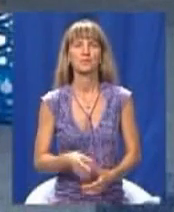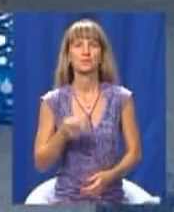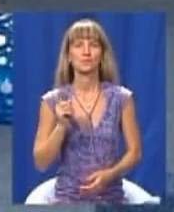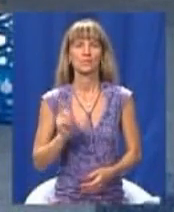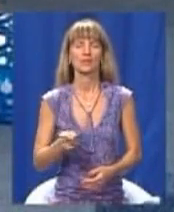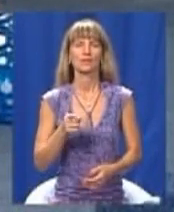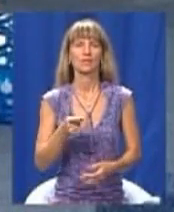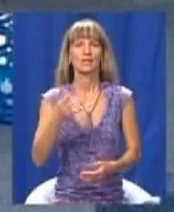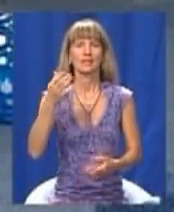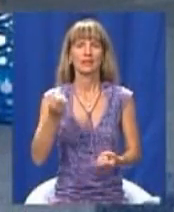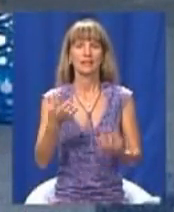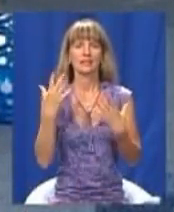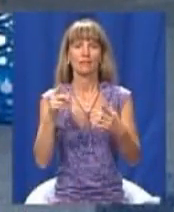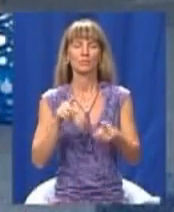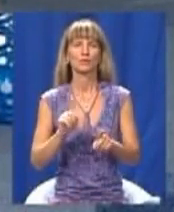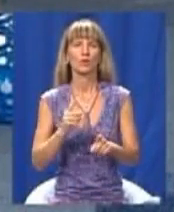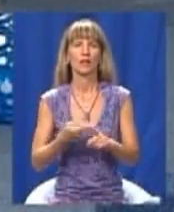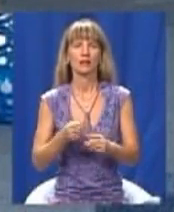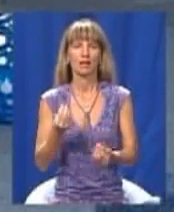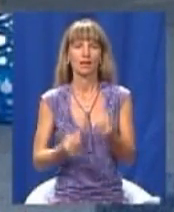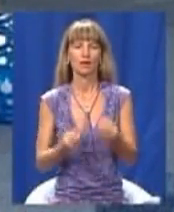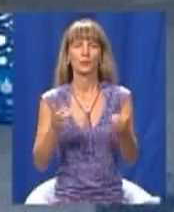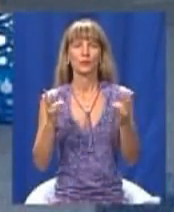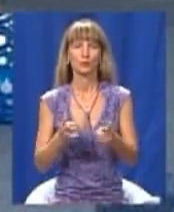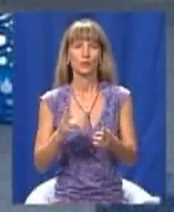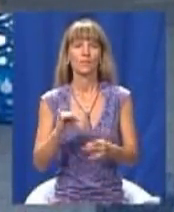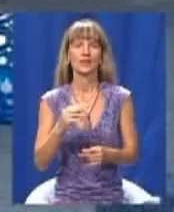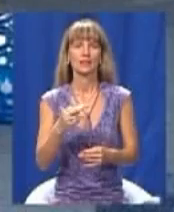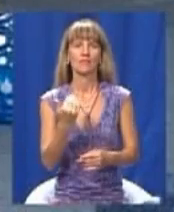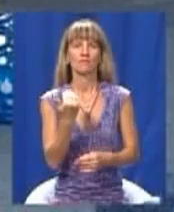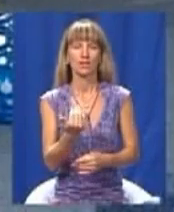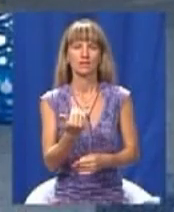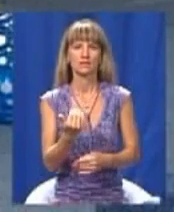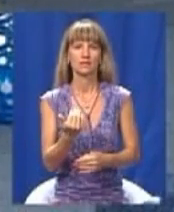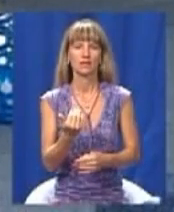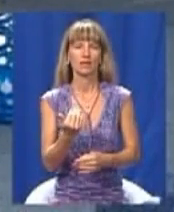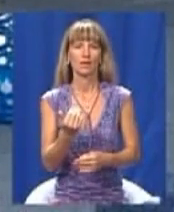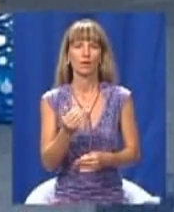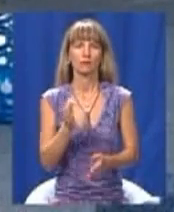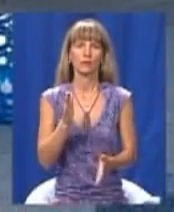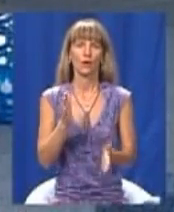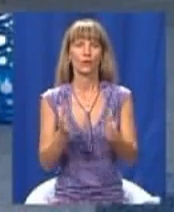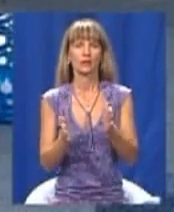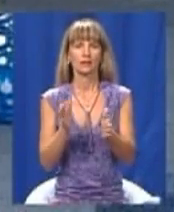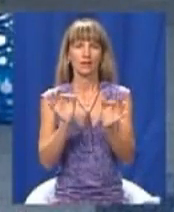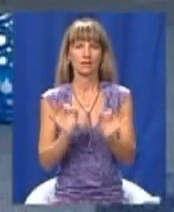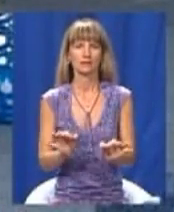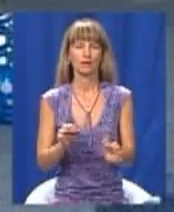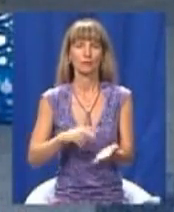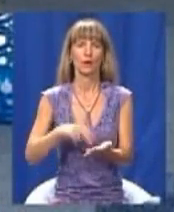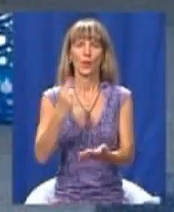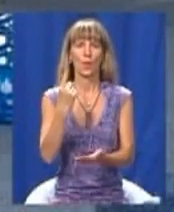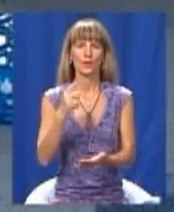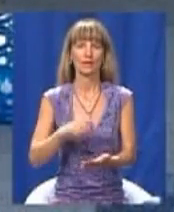насправді вони яскраві тому, що ця гра насправді потребує від вас такої певної координації, тому що, ну погодься, інколи прострибати на одній